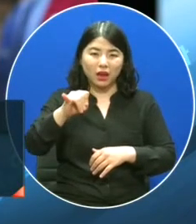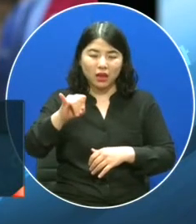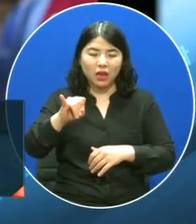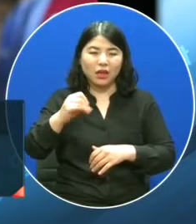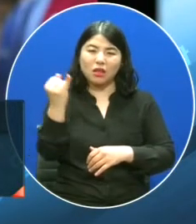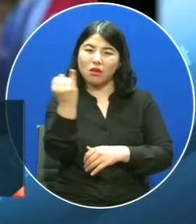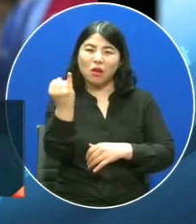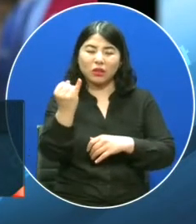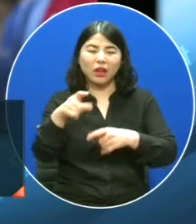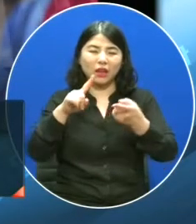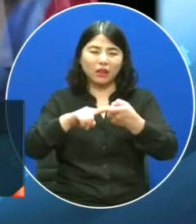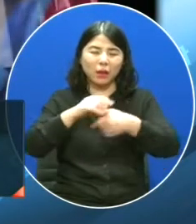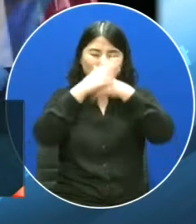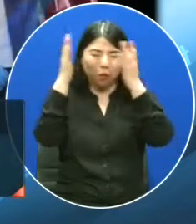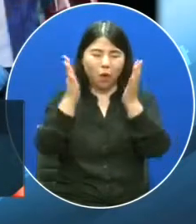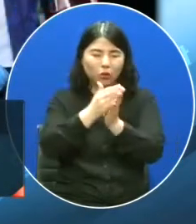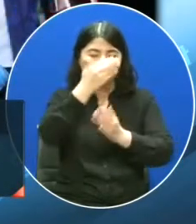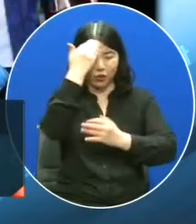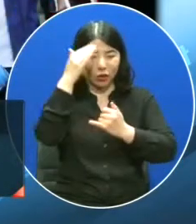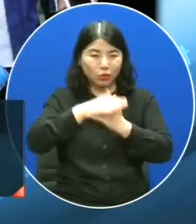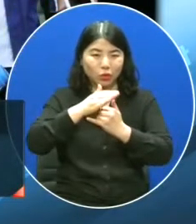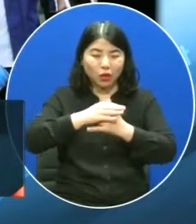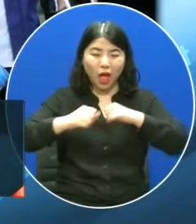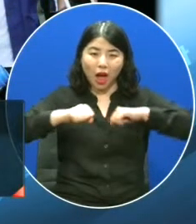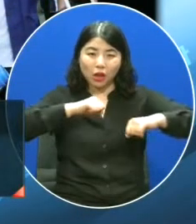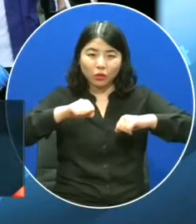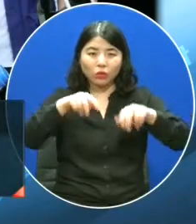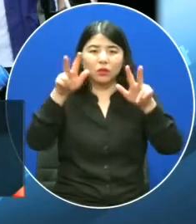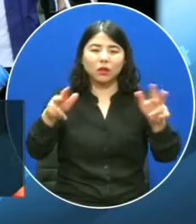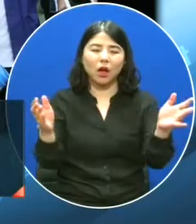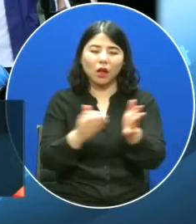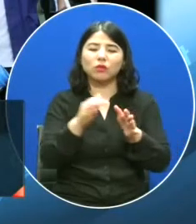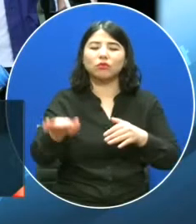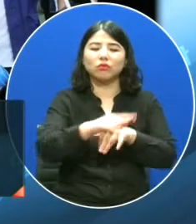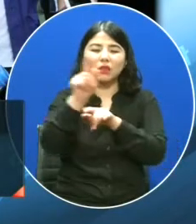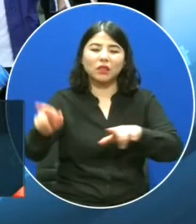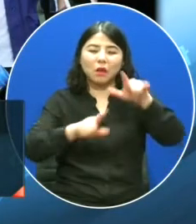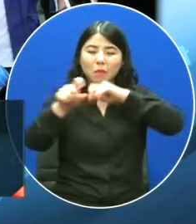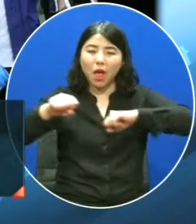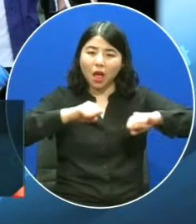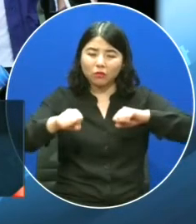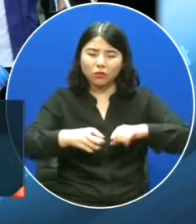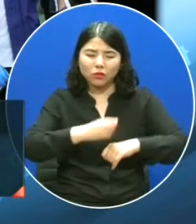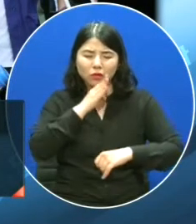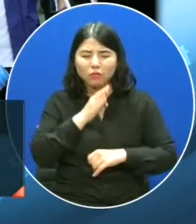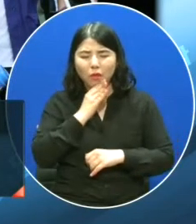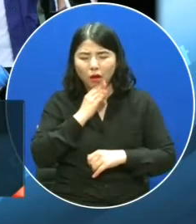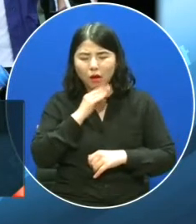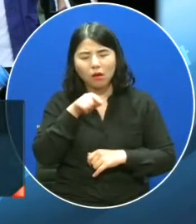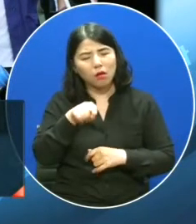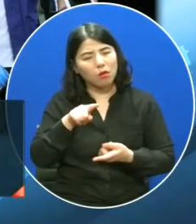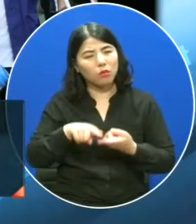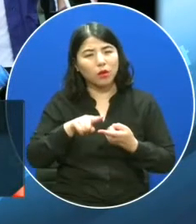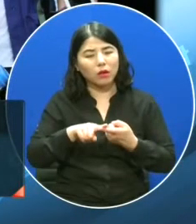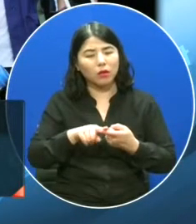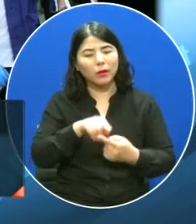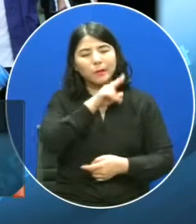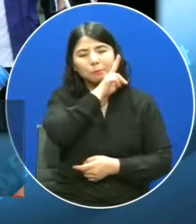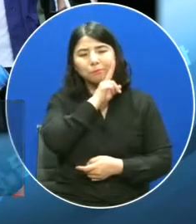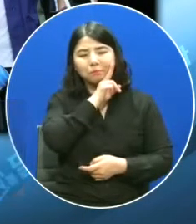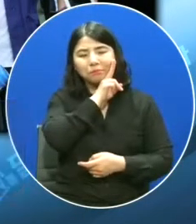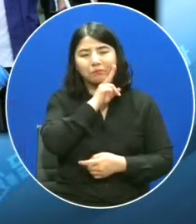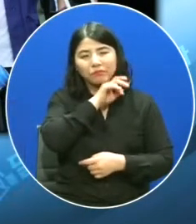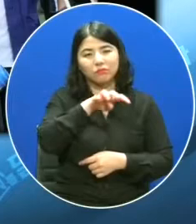전 세계의 청소년들의 행동은 지금까지 이어져 왔던 우리 삶의 방식이 과연 정당한가에 대한 의혹을